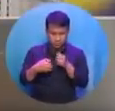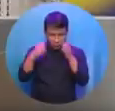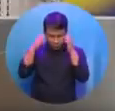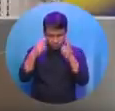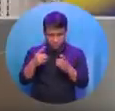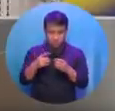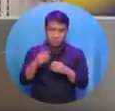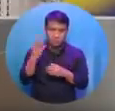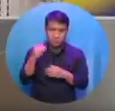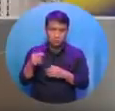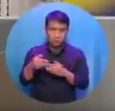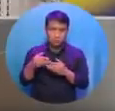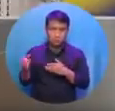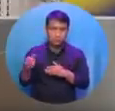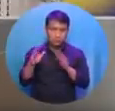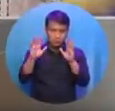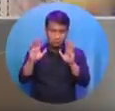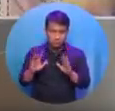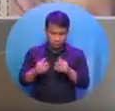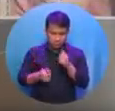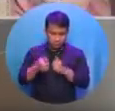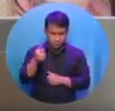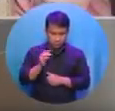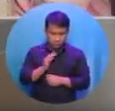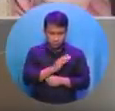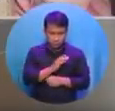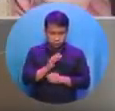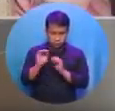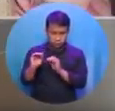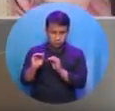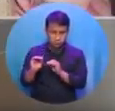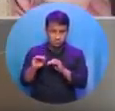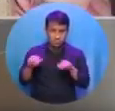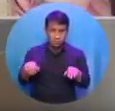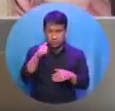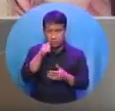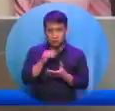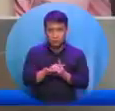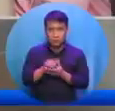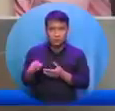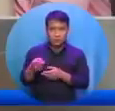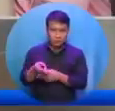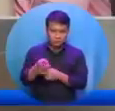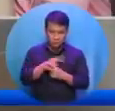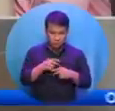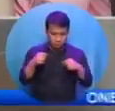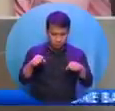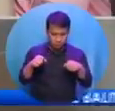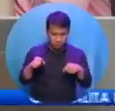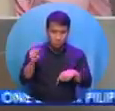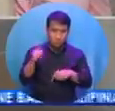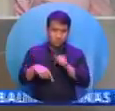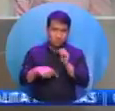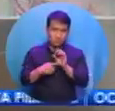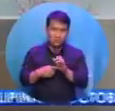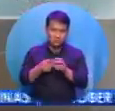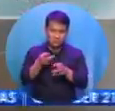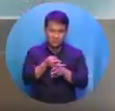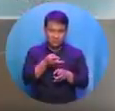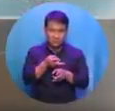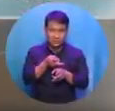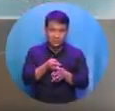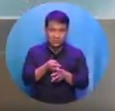sa pamamasada. Wow, board passer at nagtuturo na si Mrs. Hirang biyahe dahil nagbabantay sa mga anak